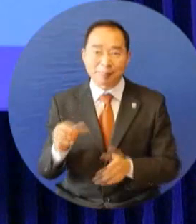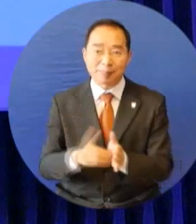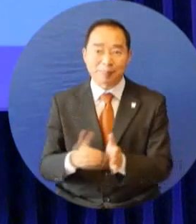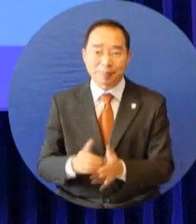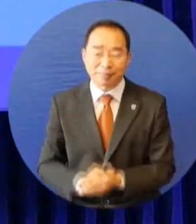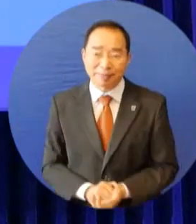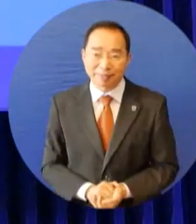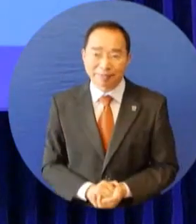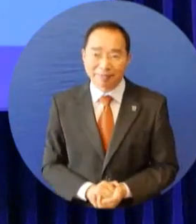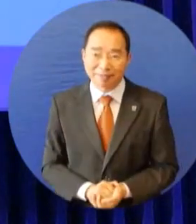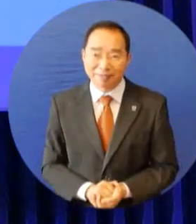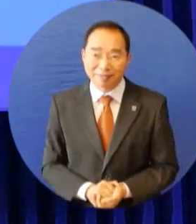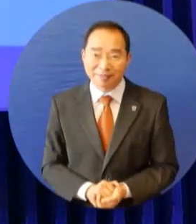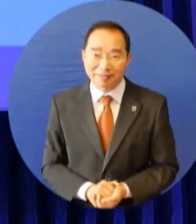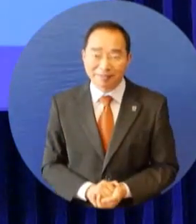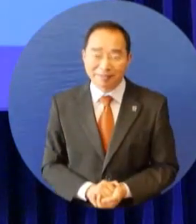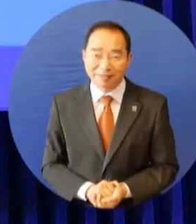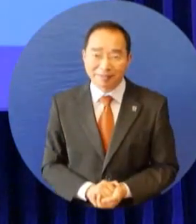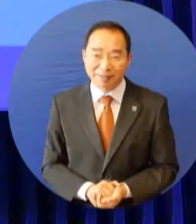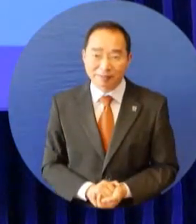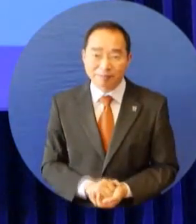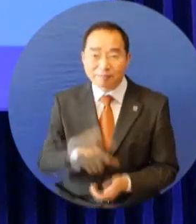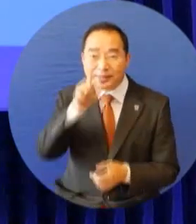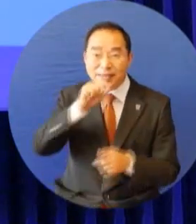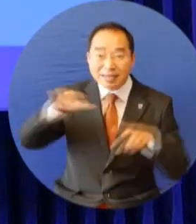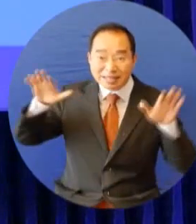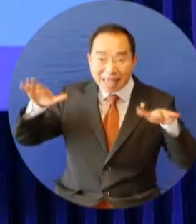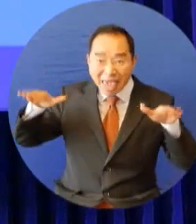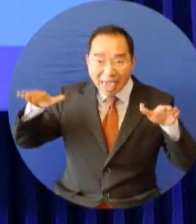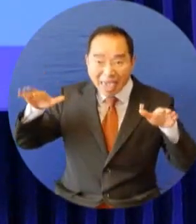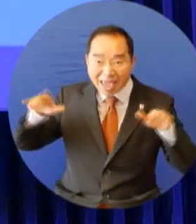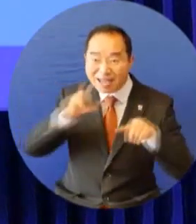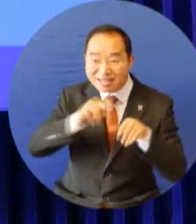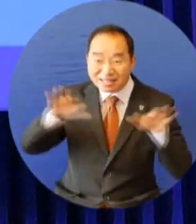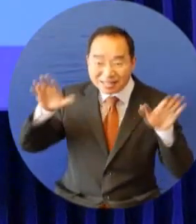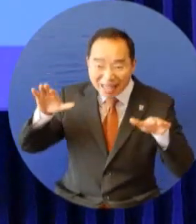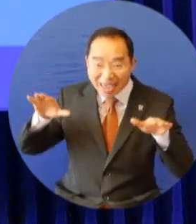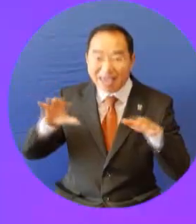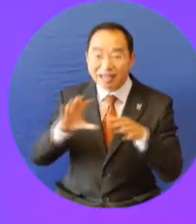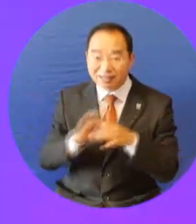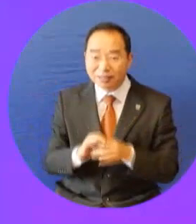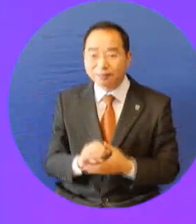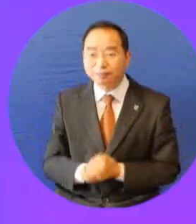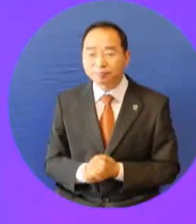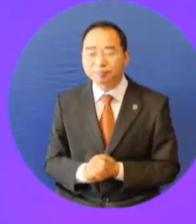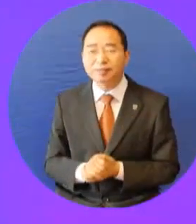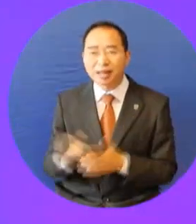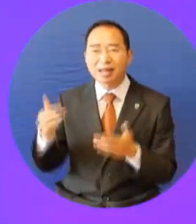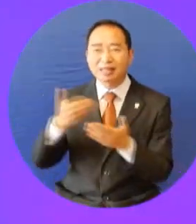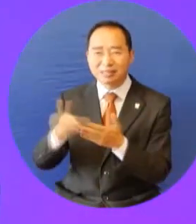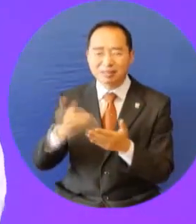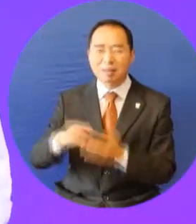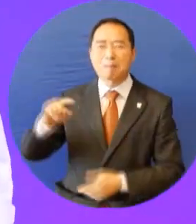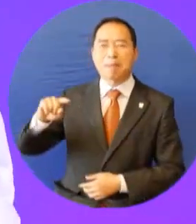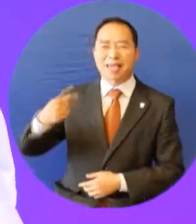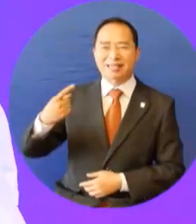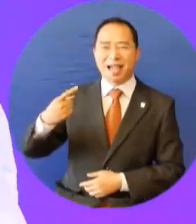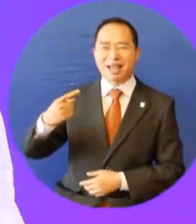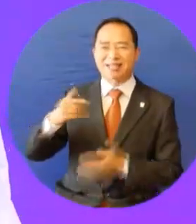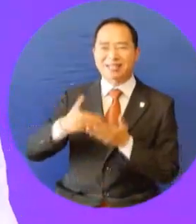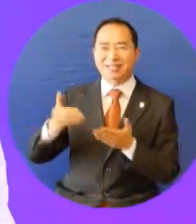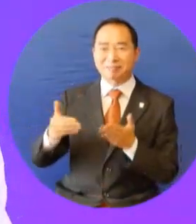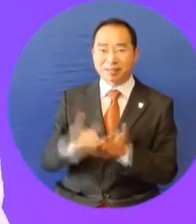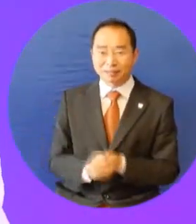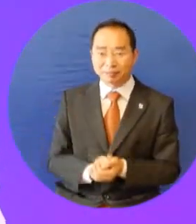해보면은 거기에 꼭 필요한 색만 나옵니다. 그게 신기하잖아요. 사실 새들은요